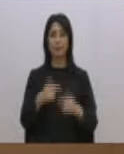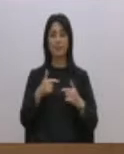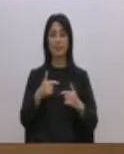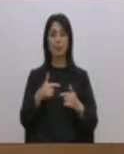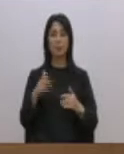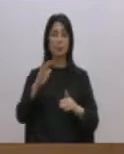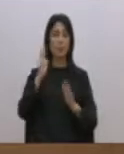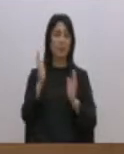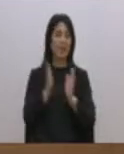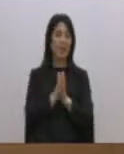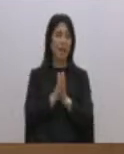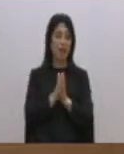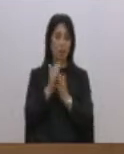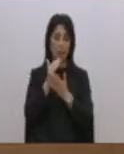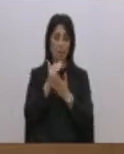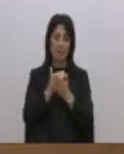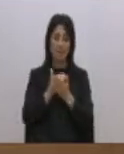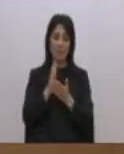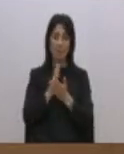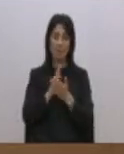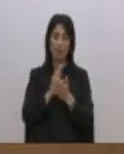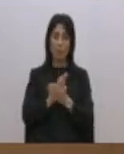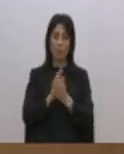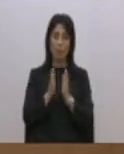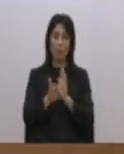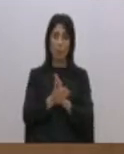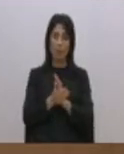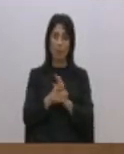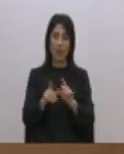la trianova și sistema și arse bun gomareova,